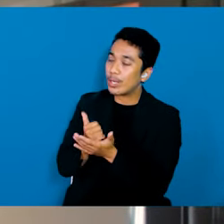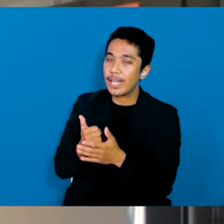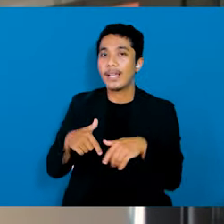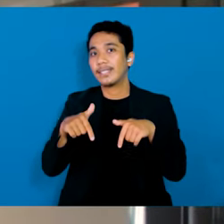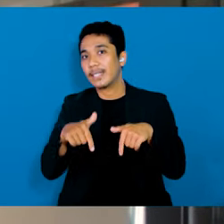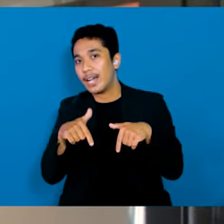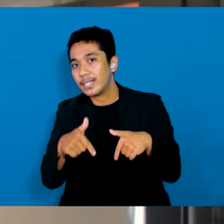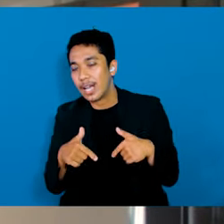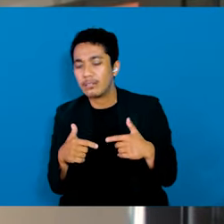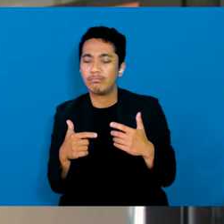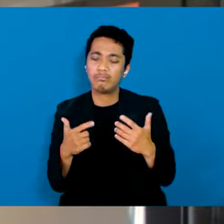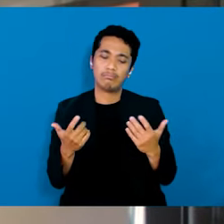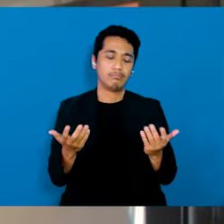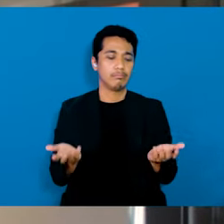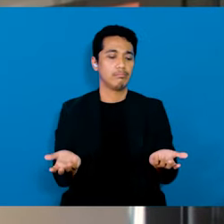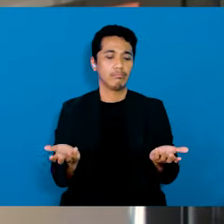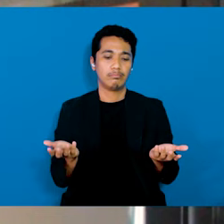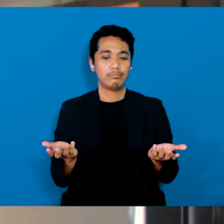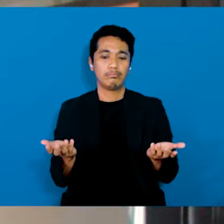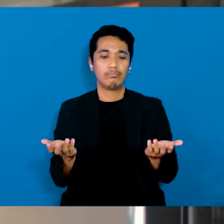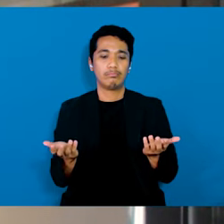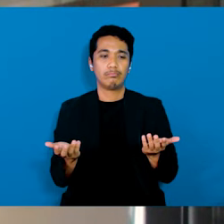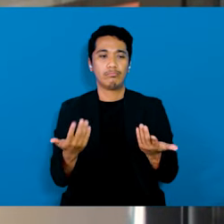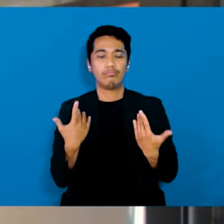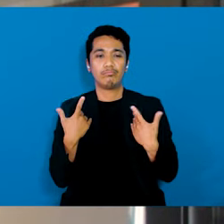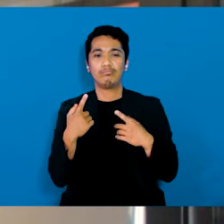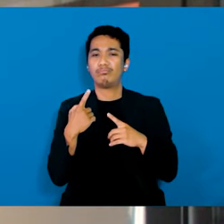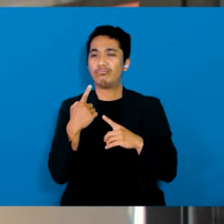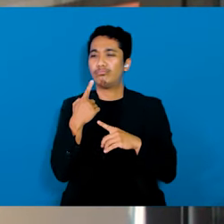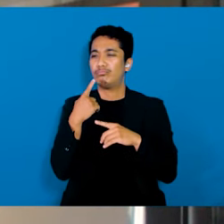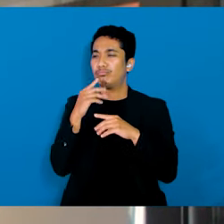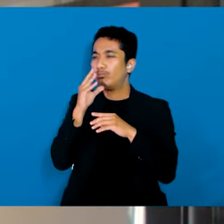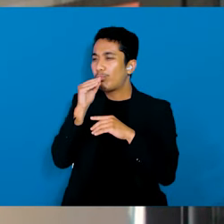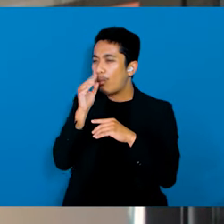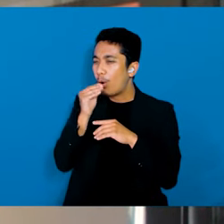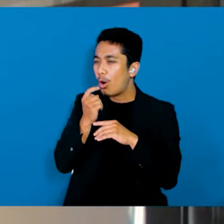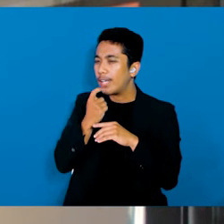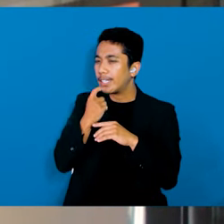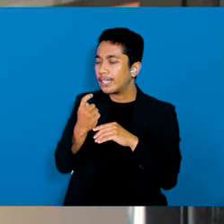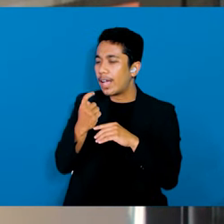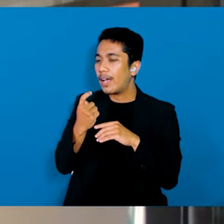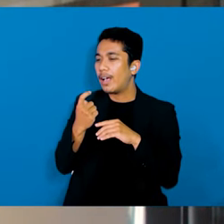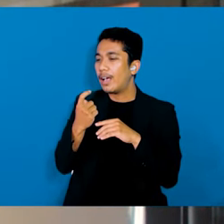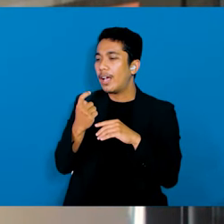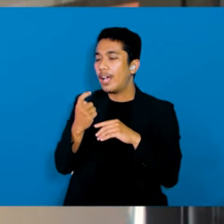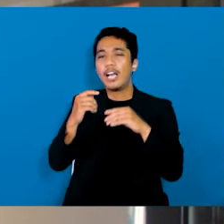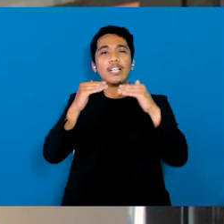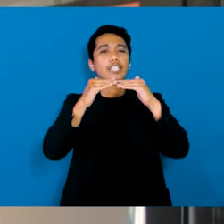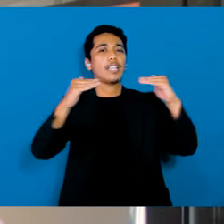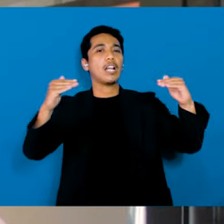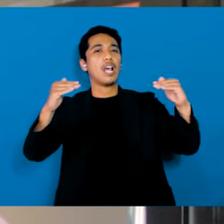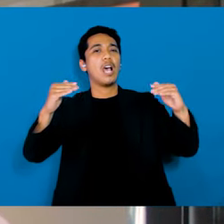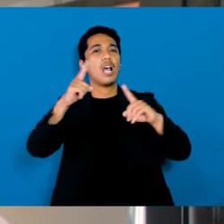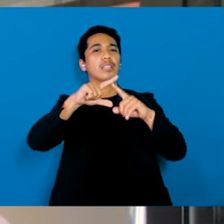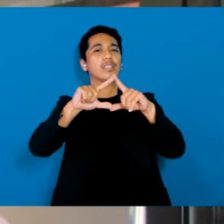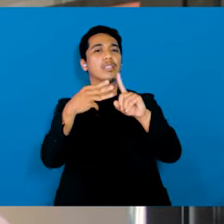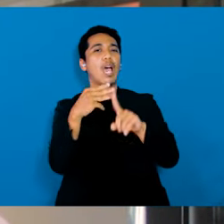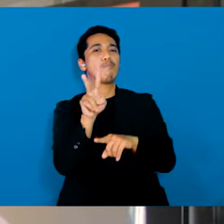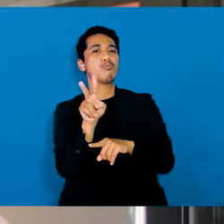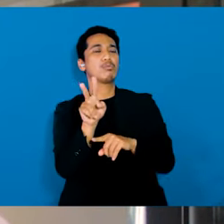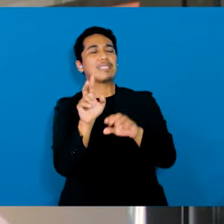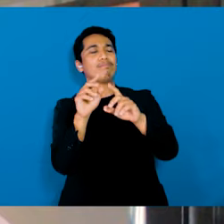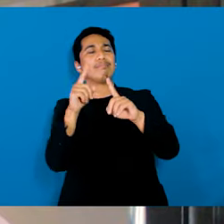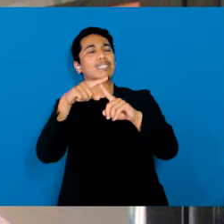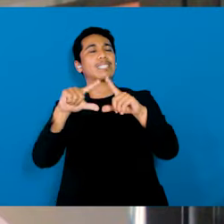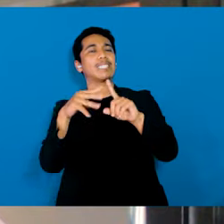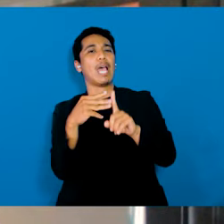Sebetulnya saat ini sudah tidak lazim lagi, tidak tabu lagi kalau kita menyampaikan soal kesetaraan.